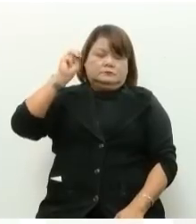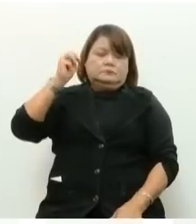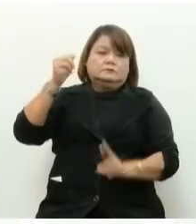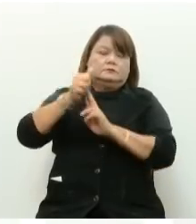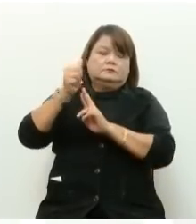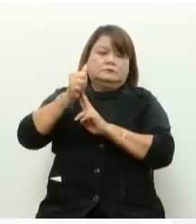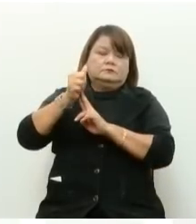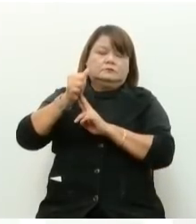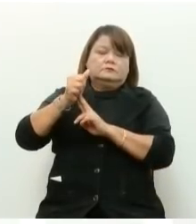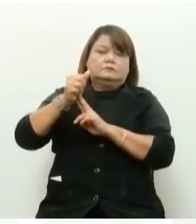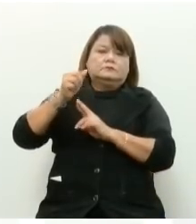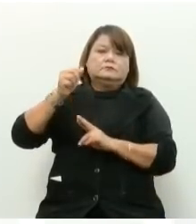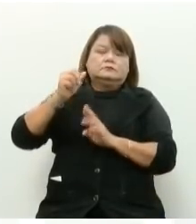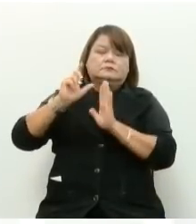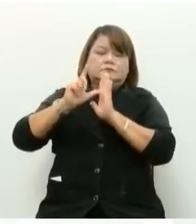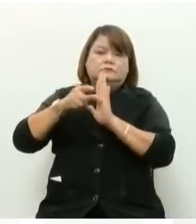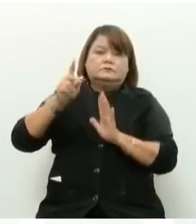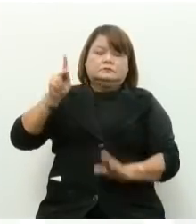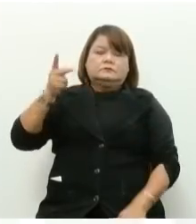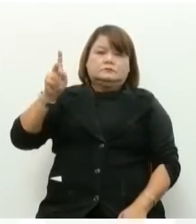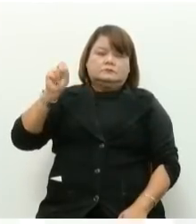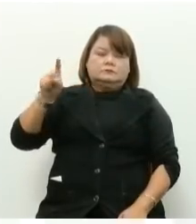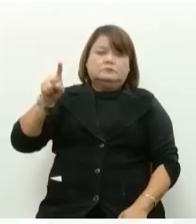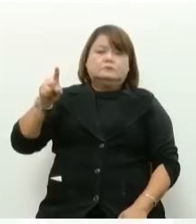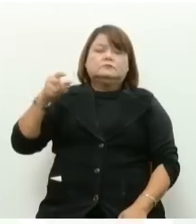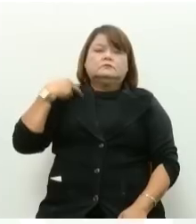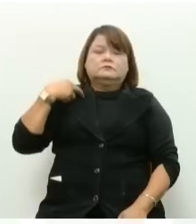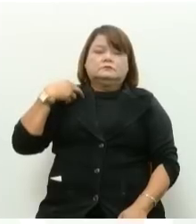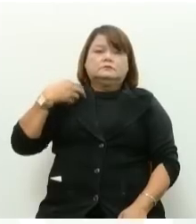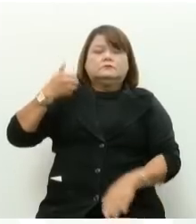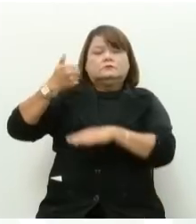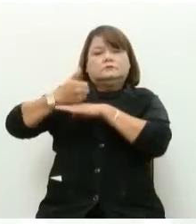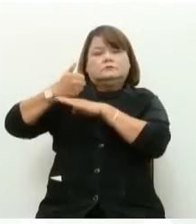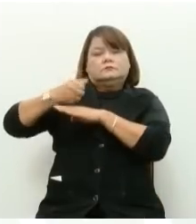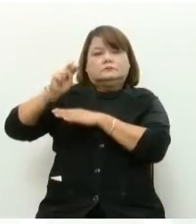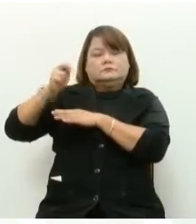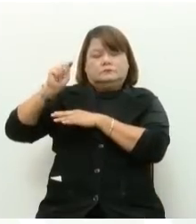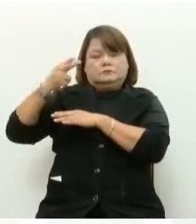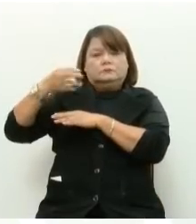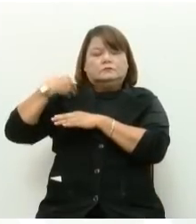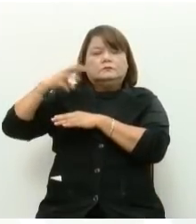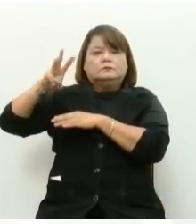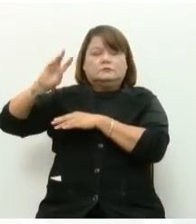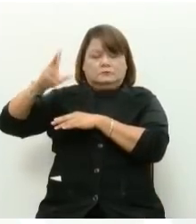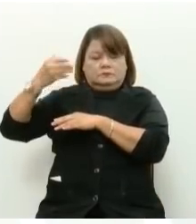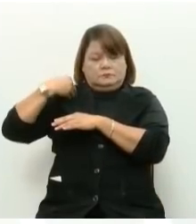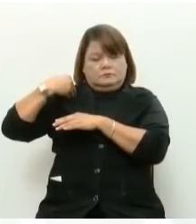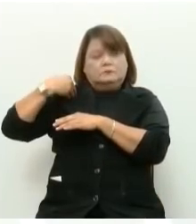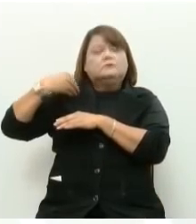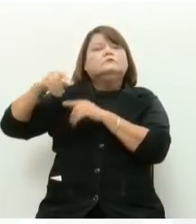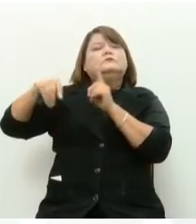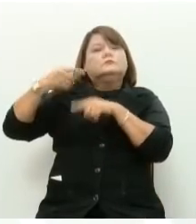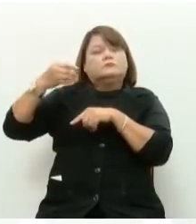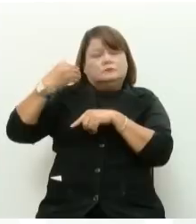ธิการคคส.ผู้อำนวยการนิติวาดำรงมงคลกุลและท่านหัวหน้าวิโรจน์ธรรมเหมนะคะที่มาให้